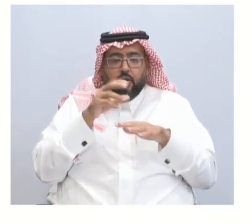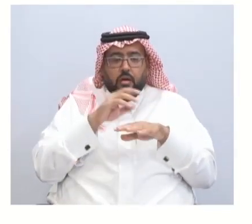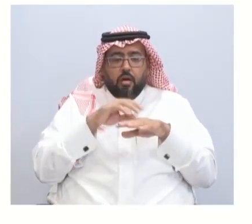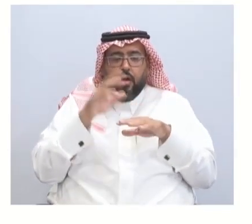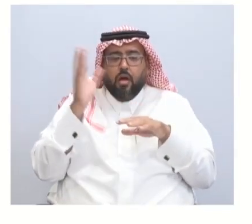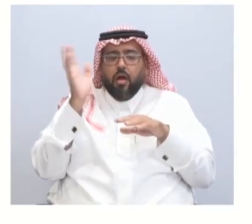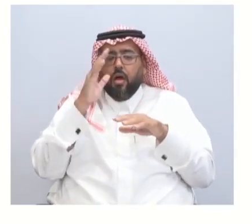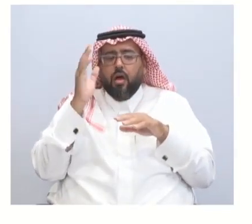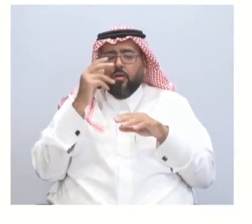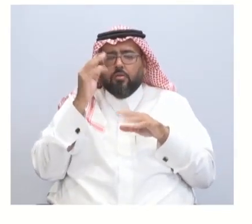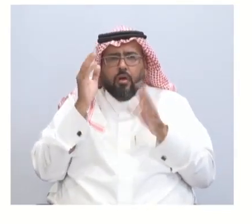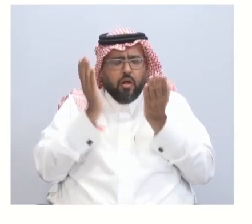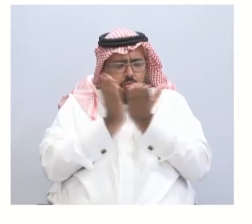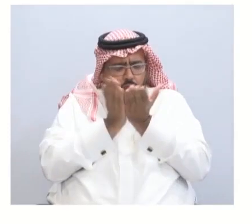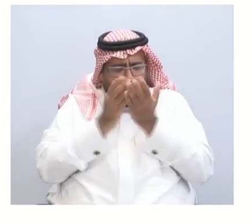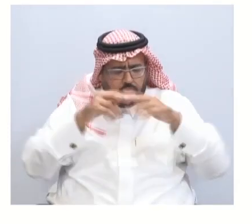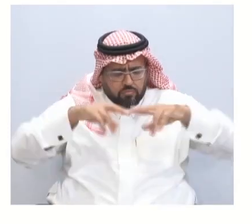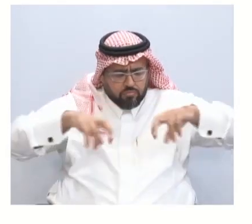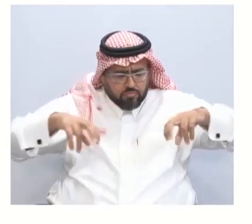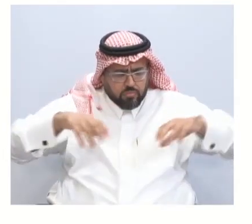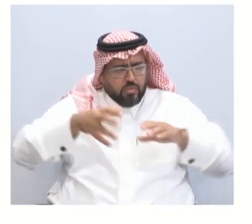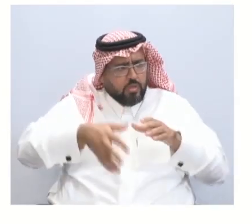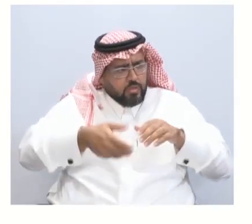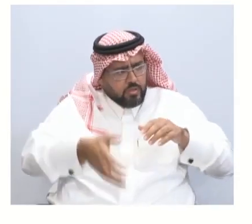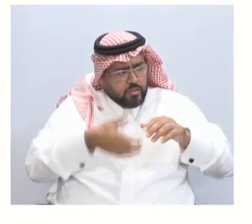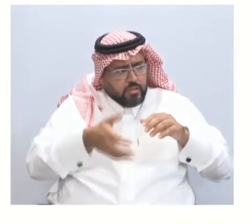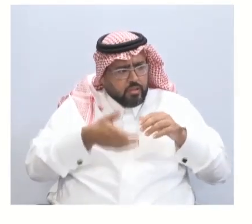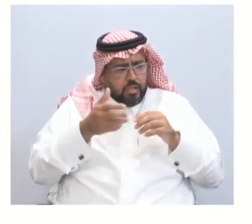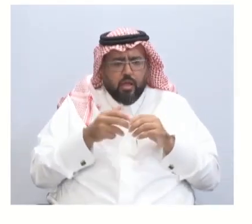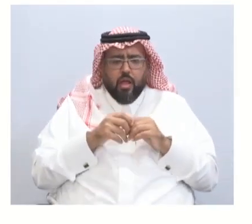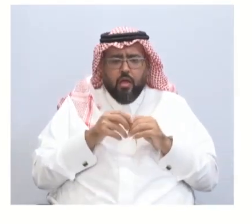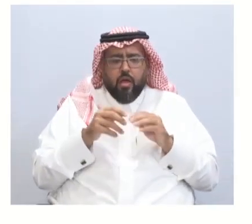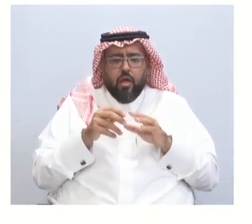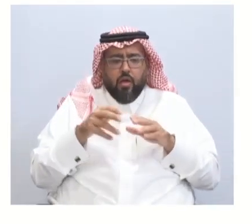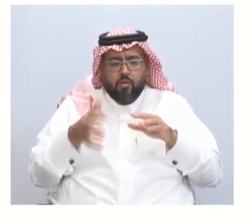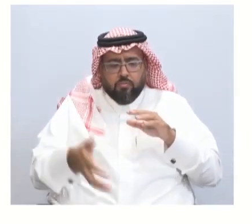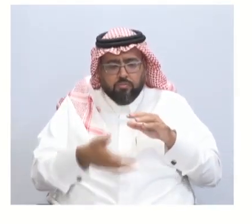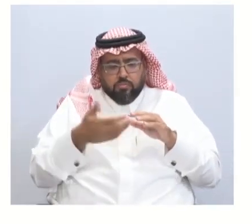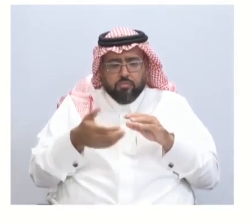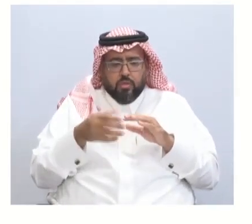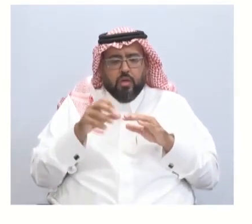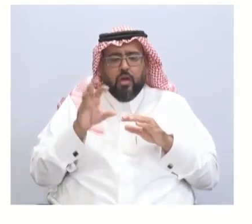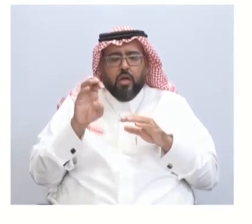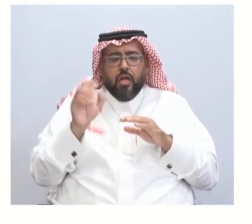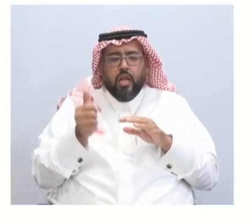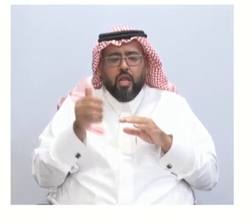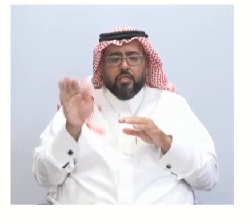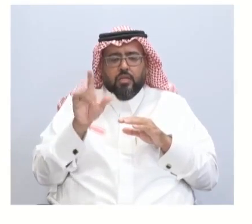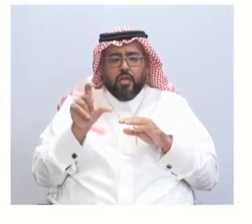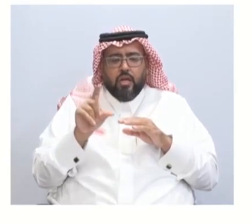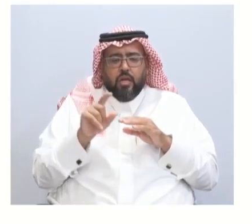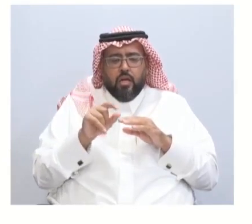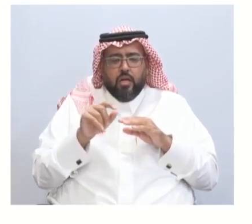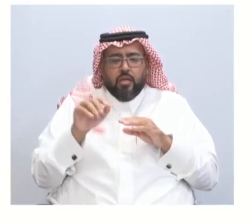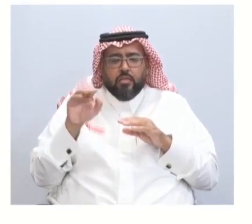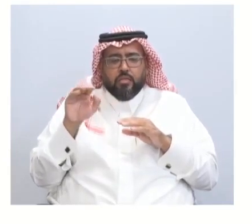القديمه من خلال دراسه الاحافير وتحديدا من خلال احفوره الجلاس بتروس وهي احفوره لنبات